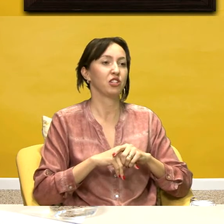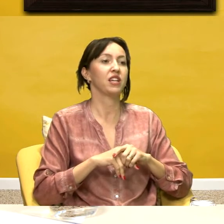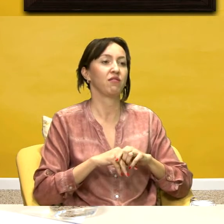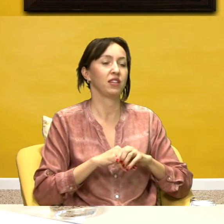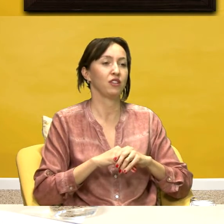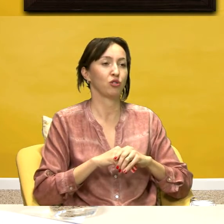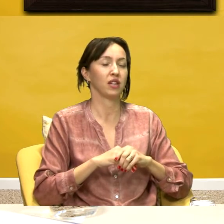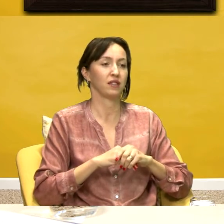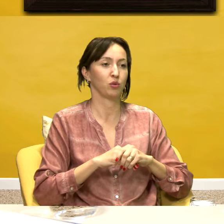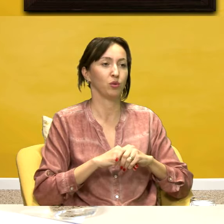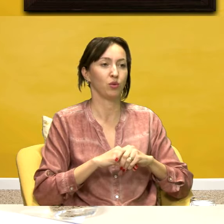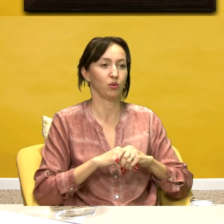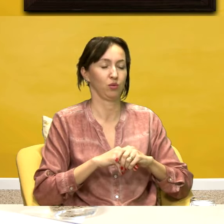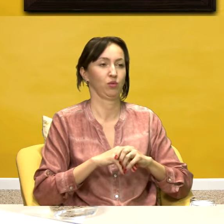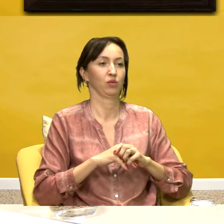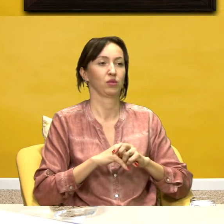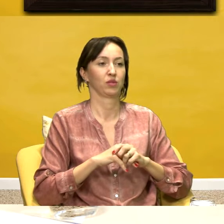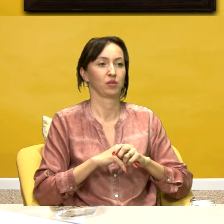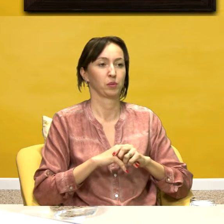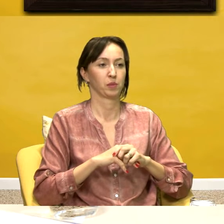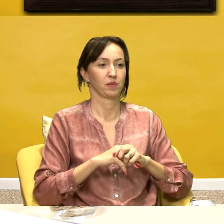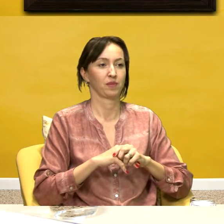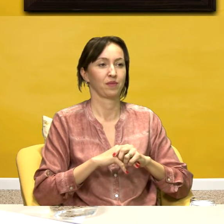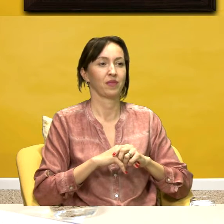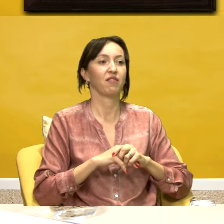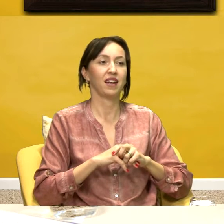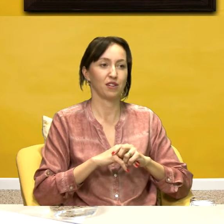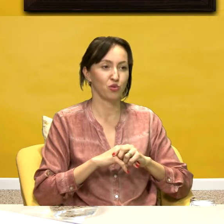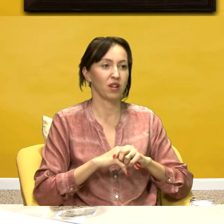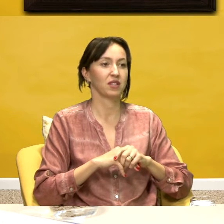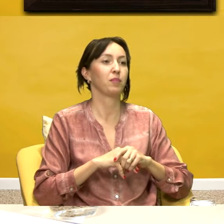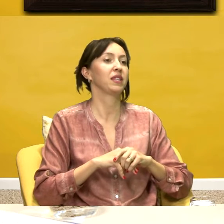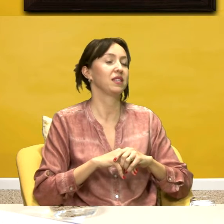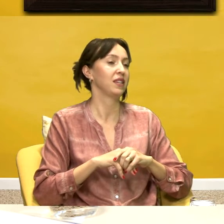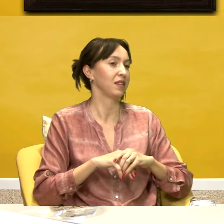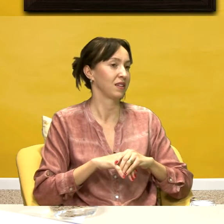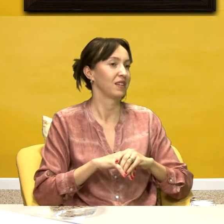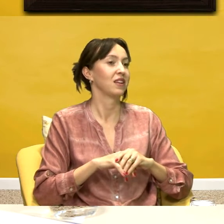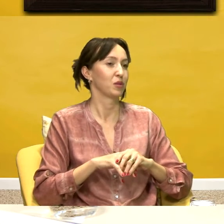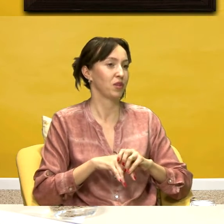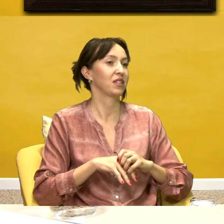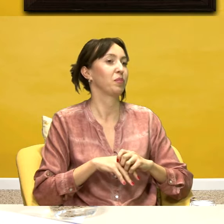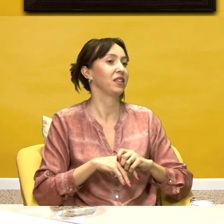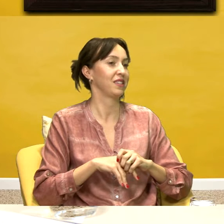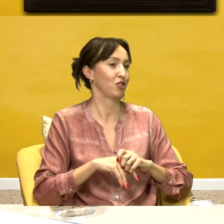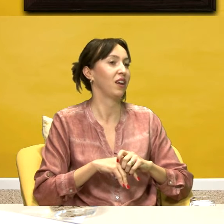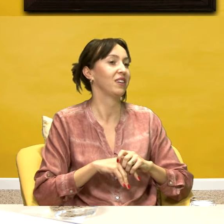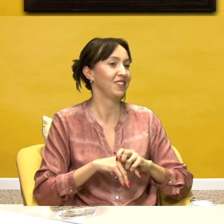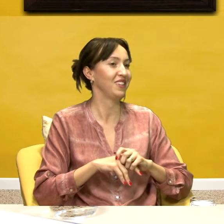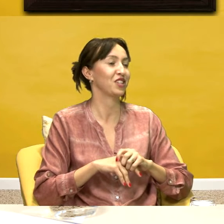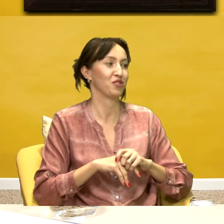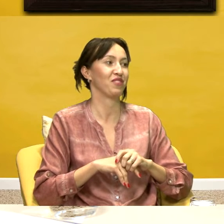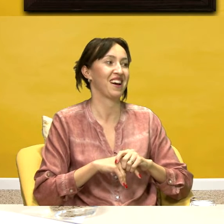Îi place, n-a venit niciodată cu... Vrea la școală, s-a plictisit. Spune că se plictisește